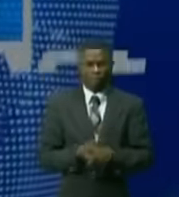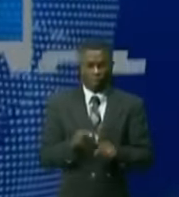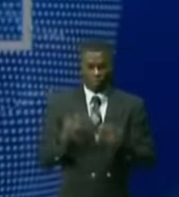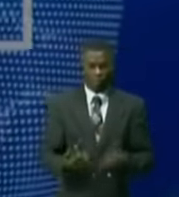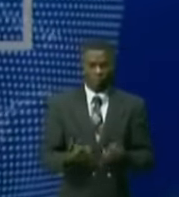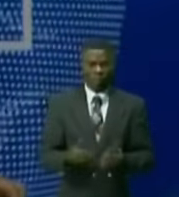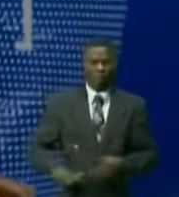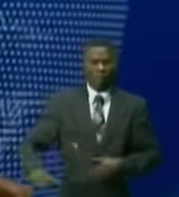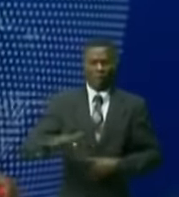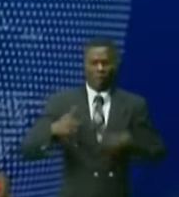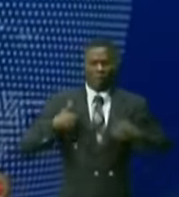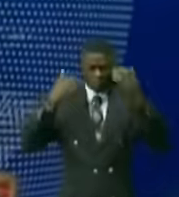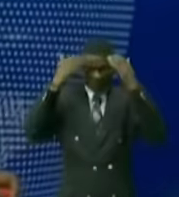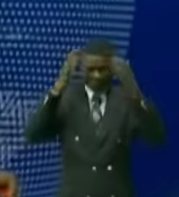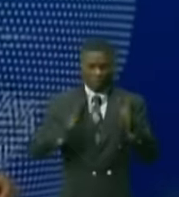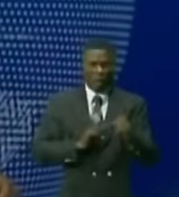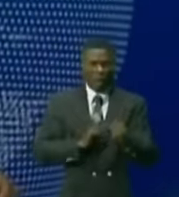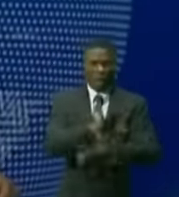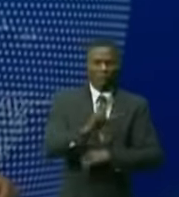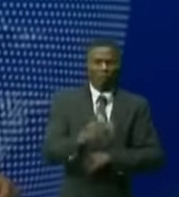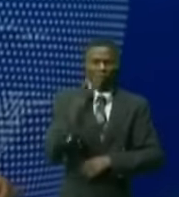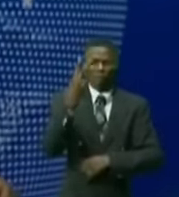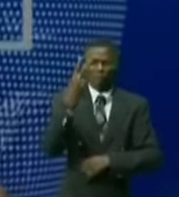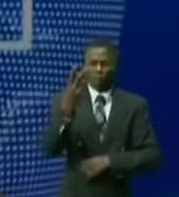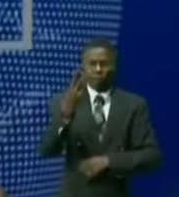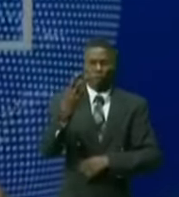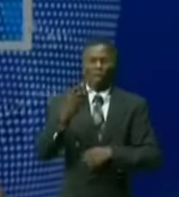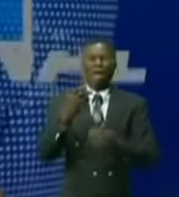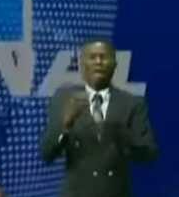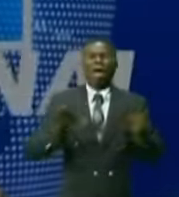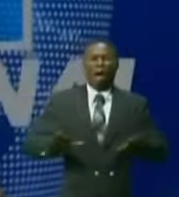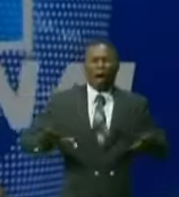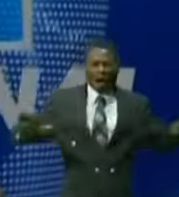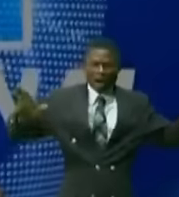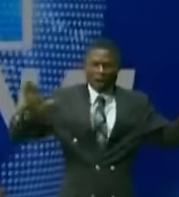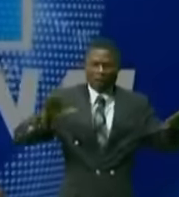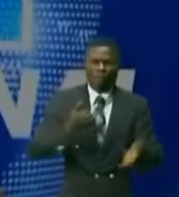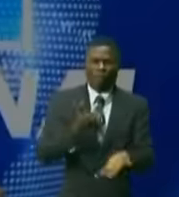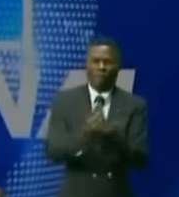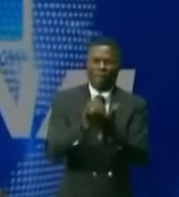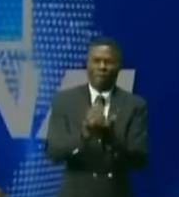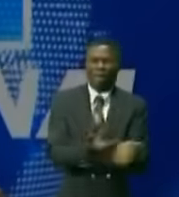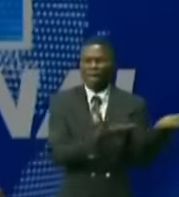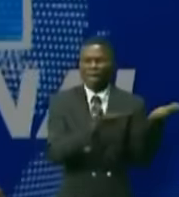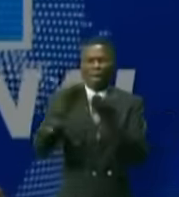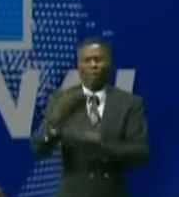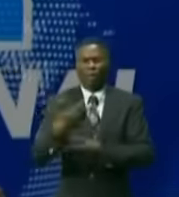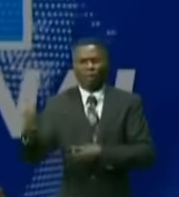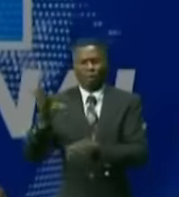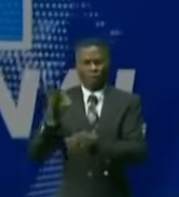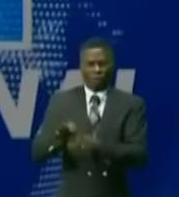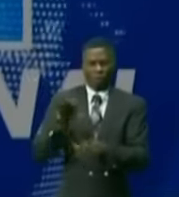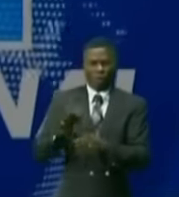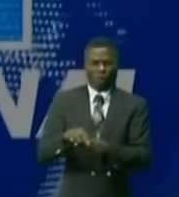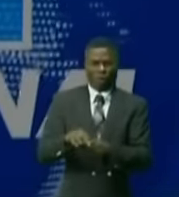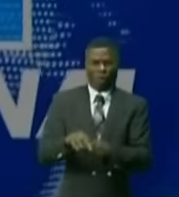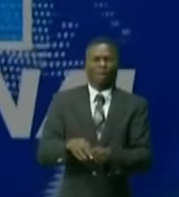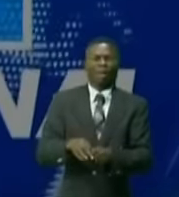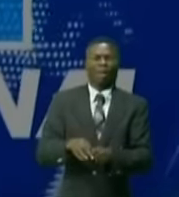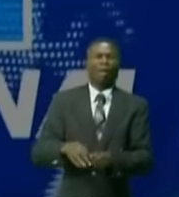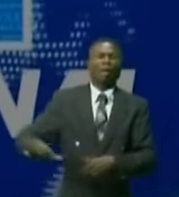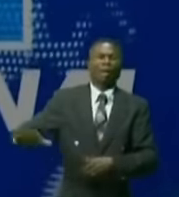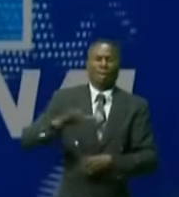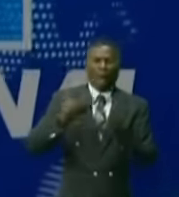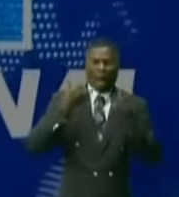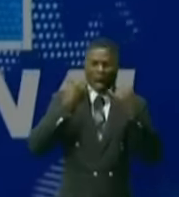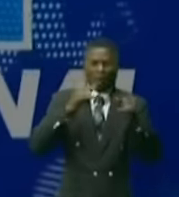Entre-temps, l'Égypte a dépêché deux avions Antonov à la CENI pour faciliter le déploiement du matériel électoral en RDC.